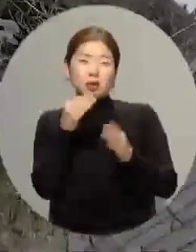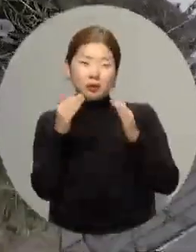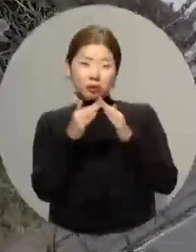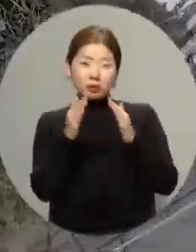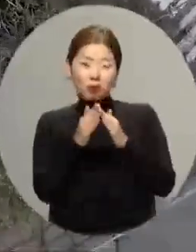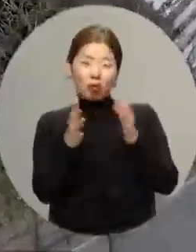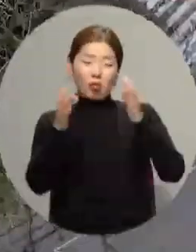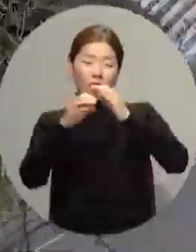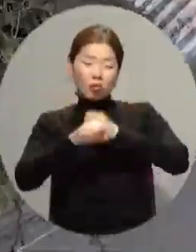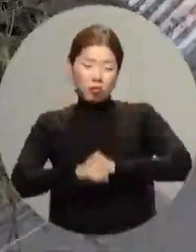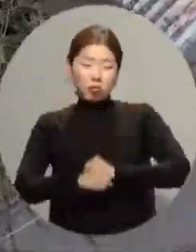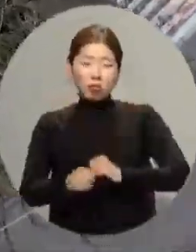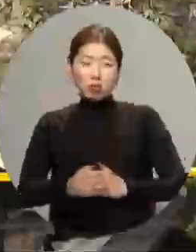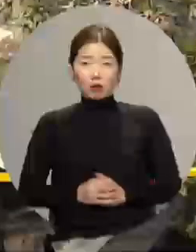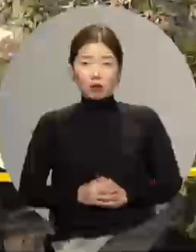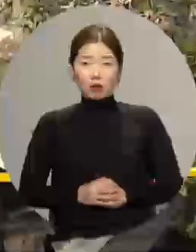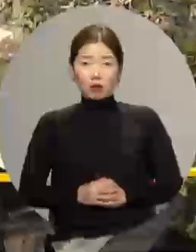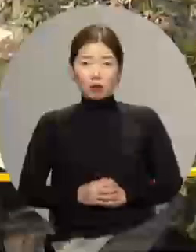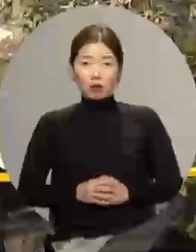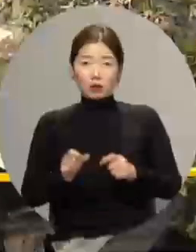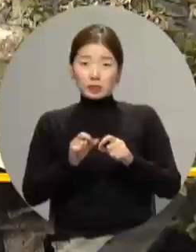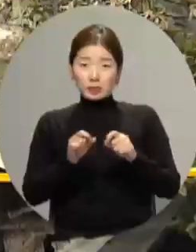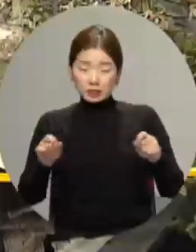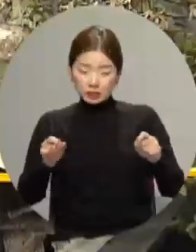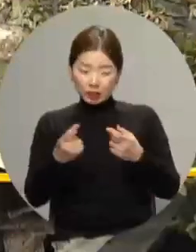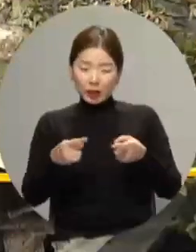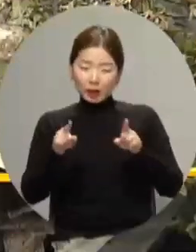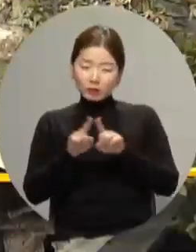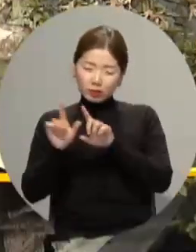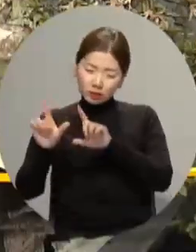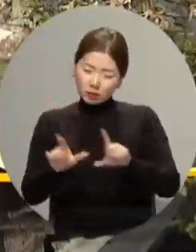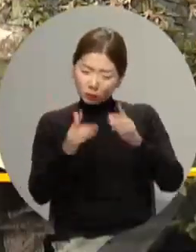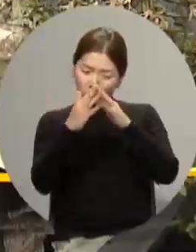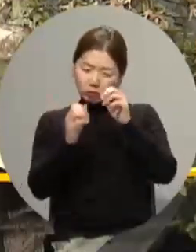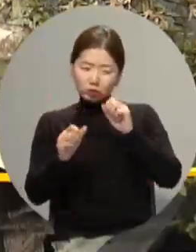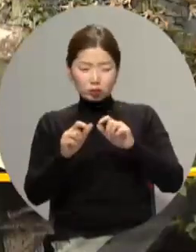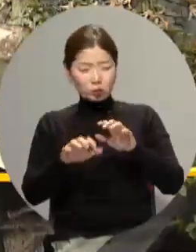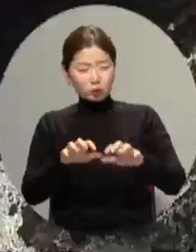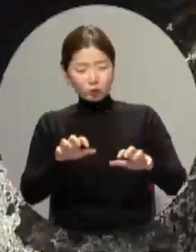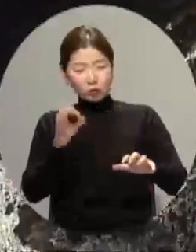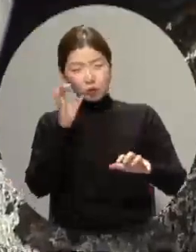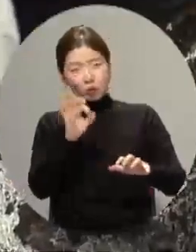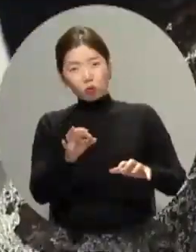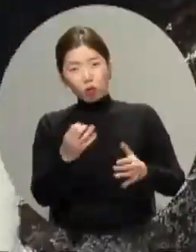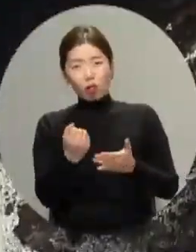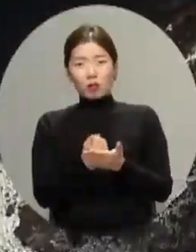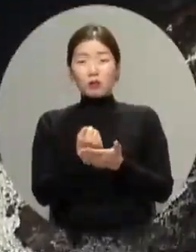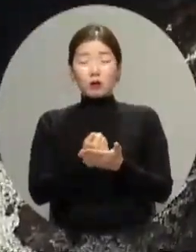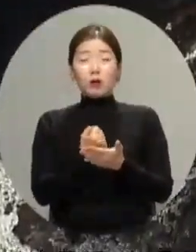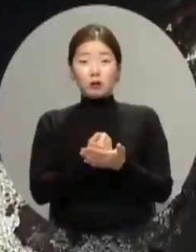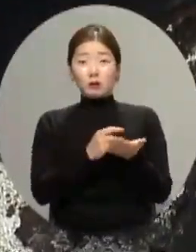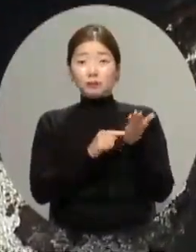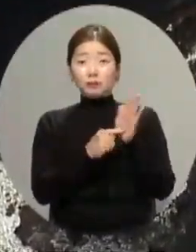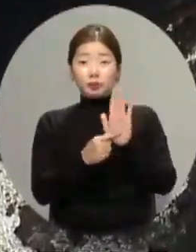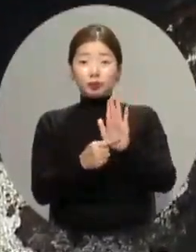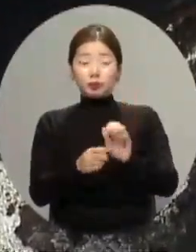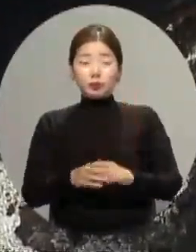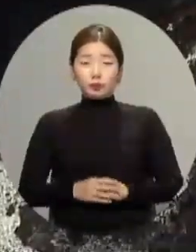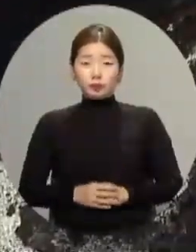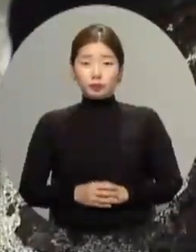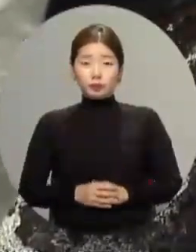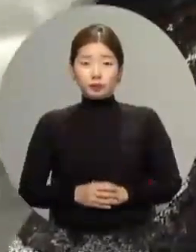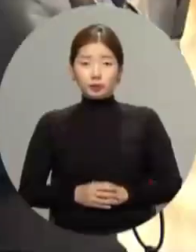화마로 한순간에 사라진 상황. 긴 시간 함께 지내왔던 주민들은 새해 벽두부터 찾아온 비극에 안타까움을 감추지